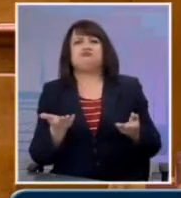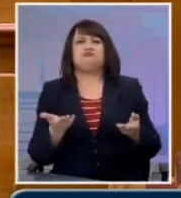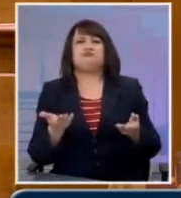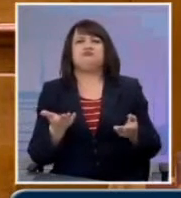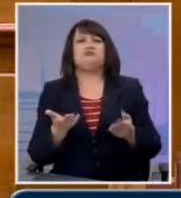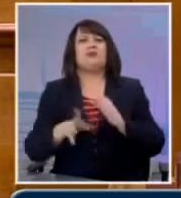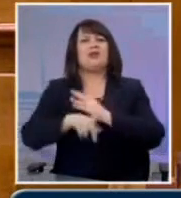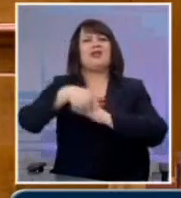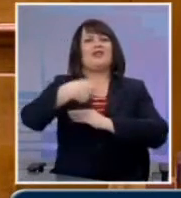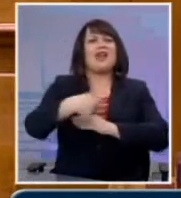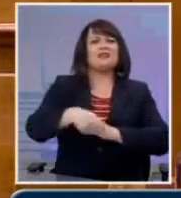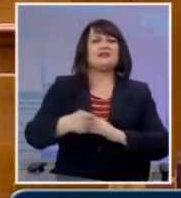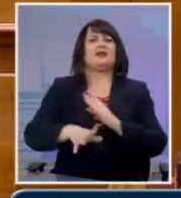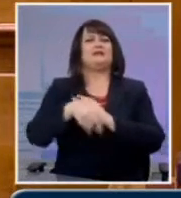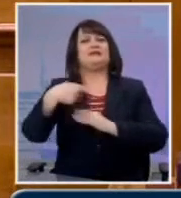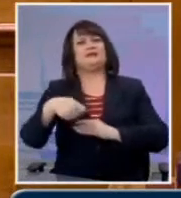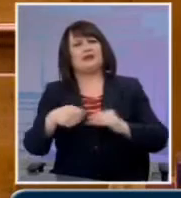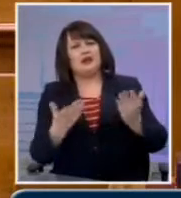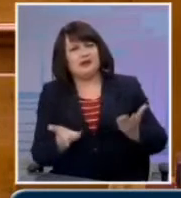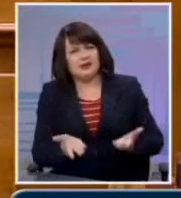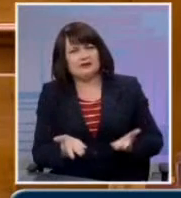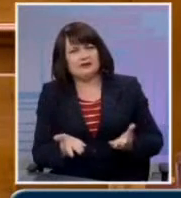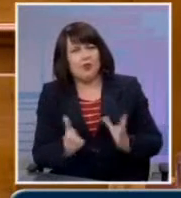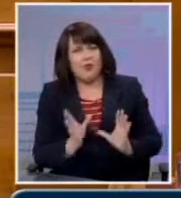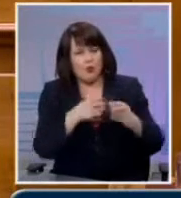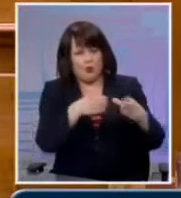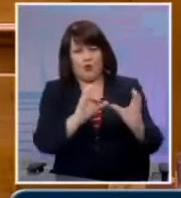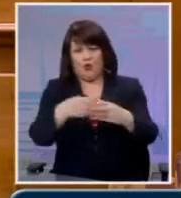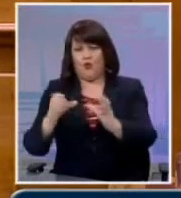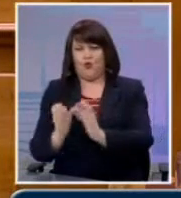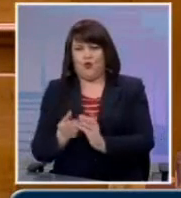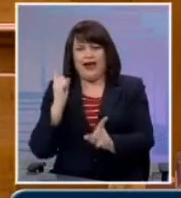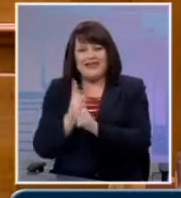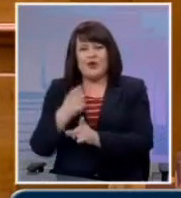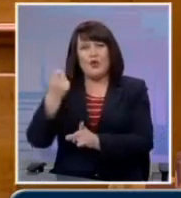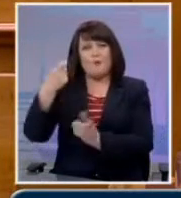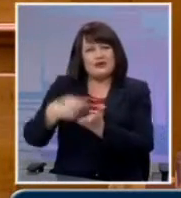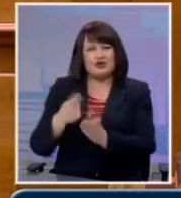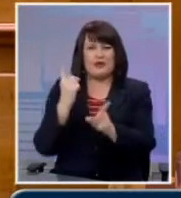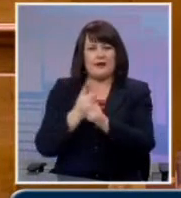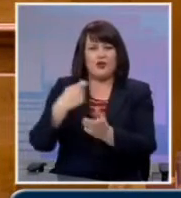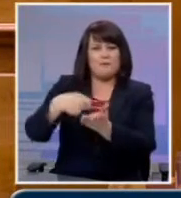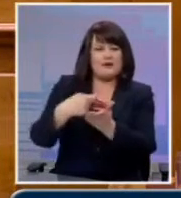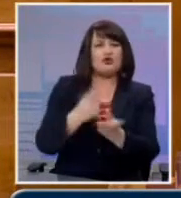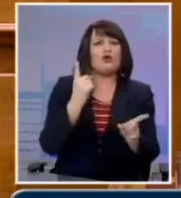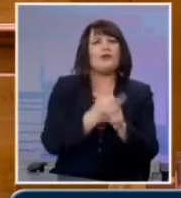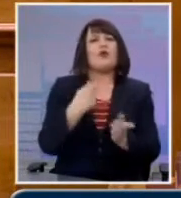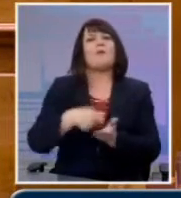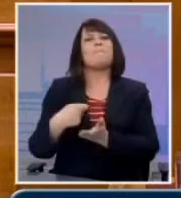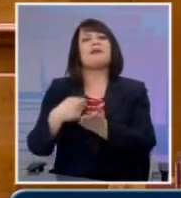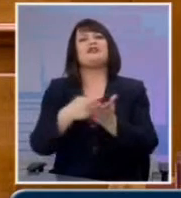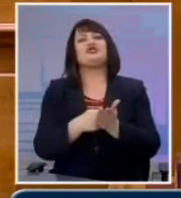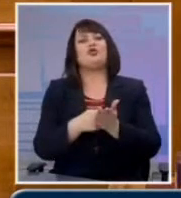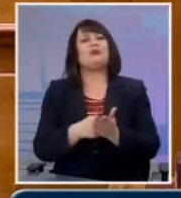οι δικαστές, οι Έλληνες δικαστές, ανήκουν σε ειδικά μισθολόγια, διότι δεν κάνουν τη συνήθεια